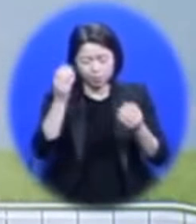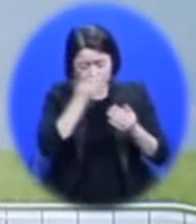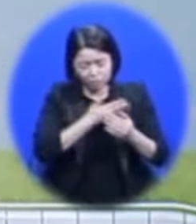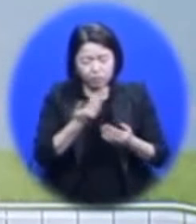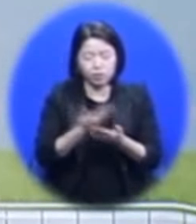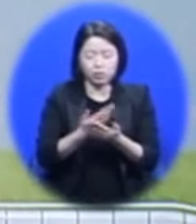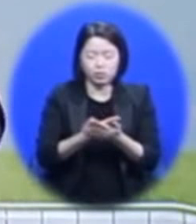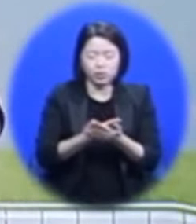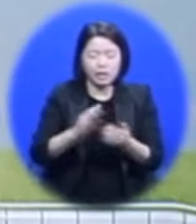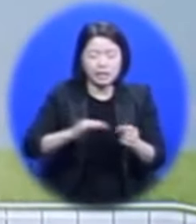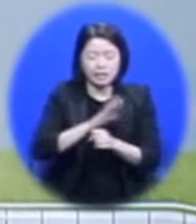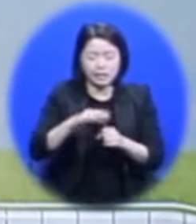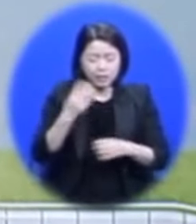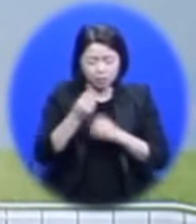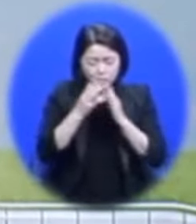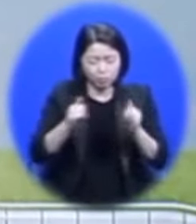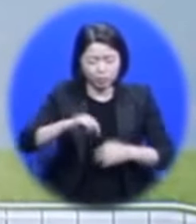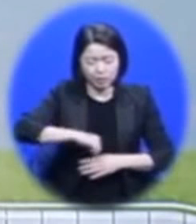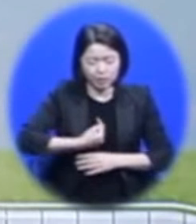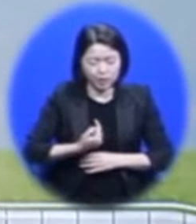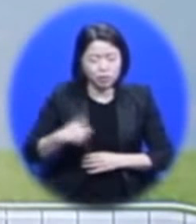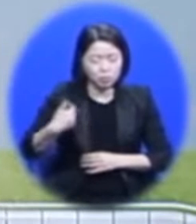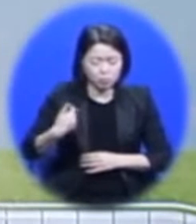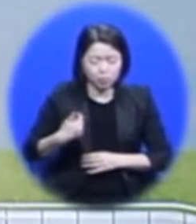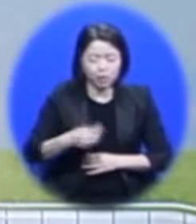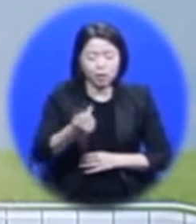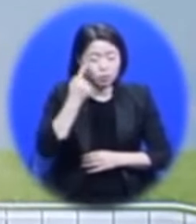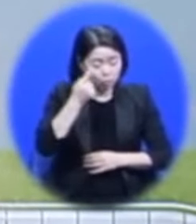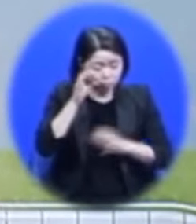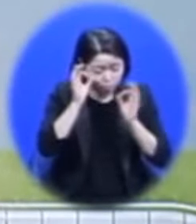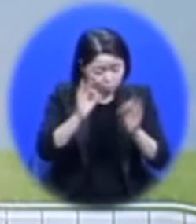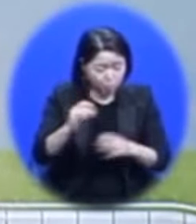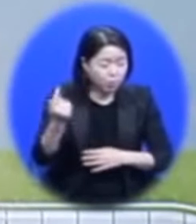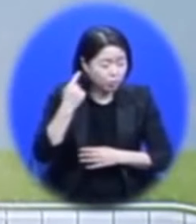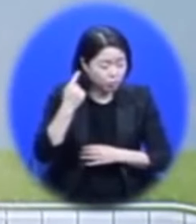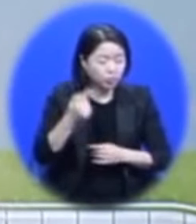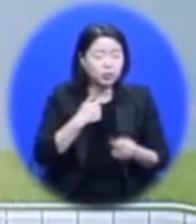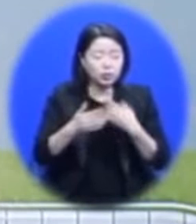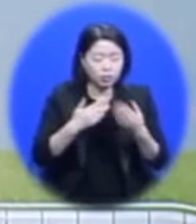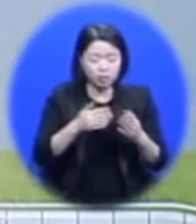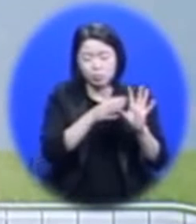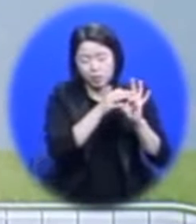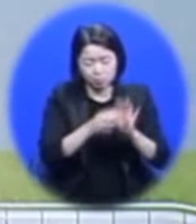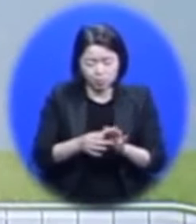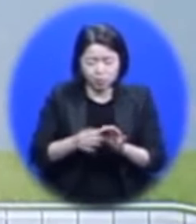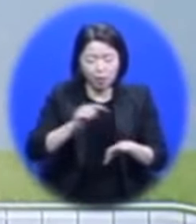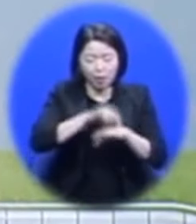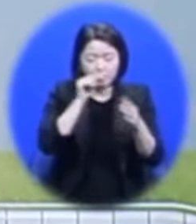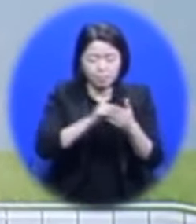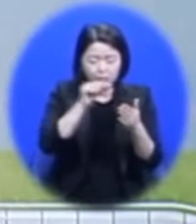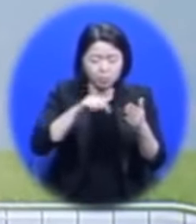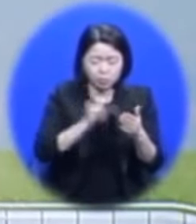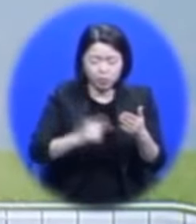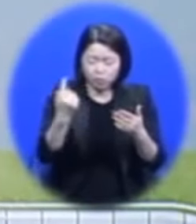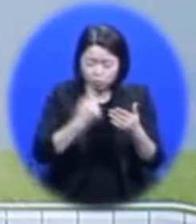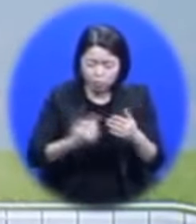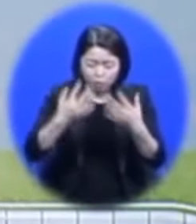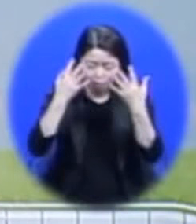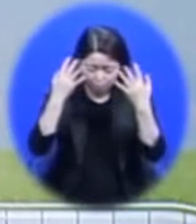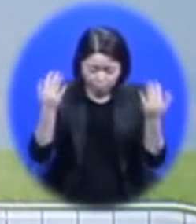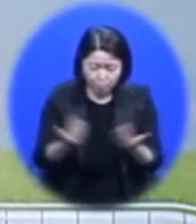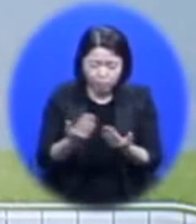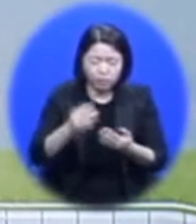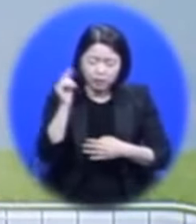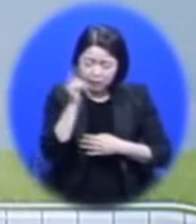성도들이 자신도 알지 못하게 눈으로 보고 귀로 듣고 경험하면서 마음속에 들어왔던 모든 더럽고